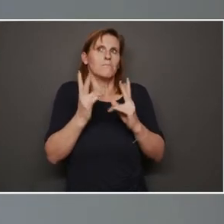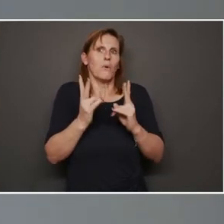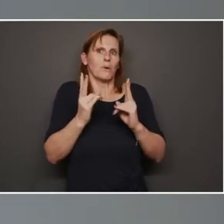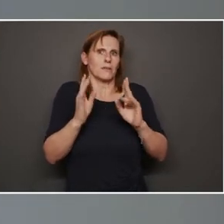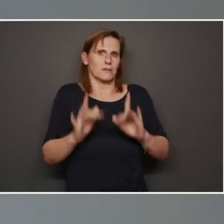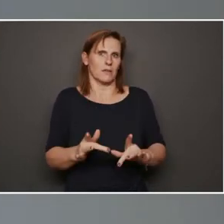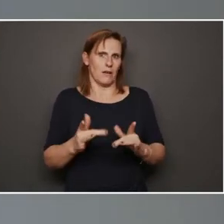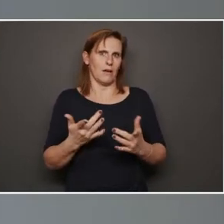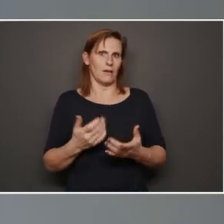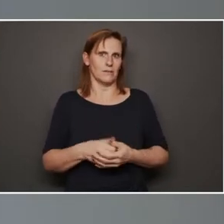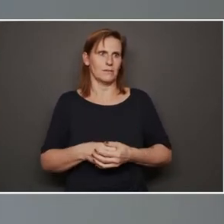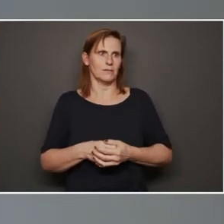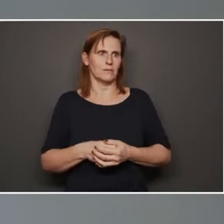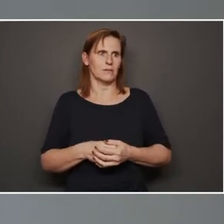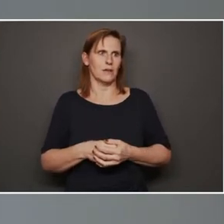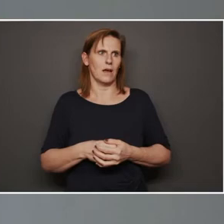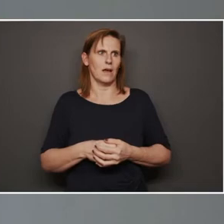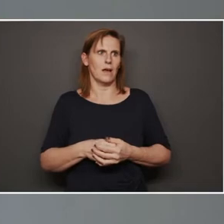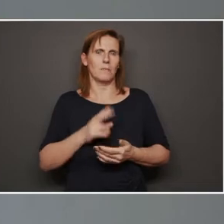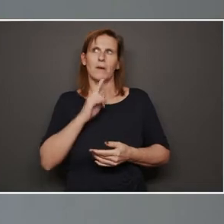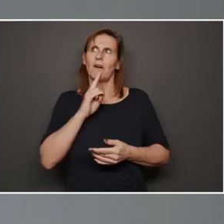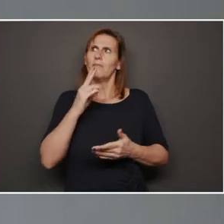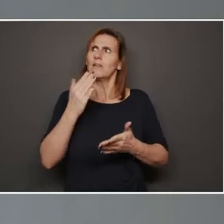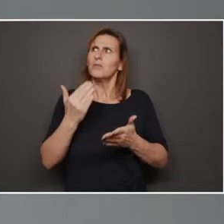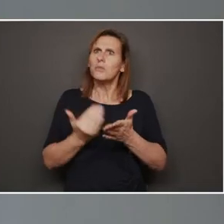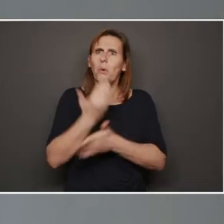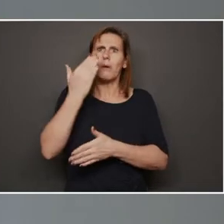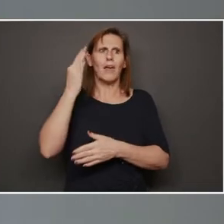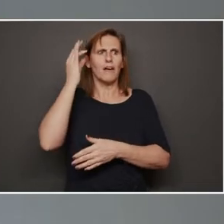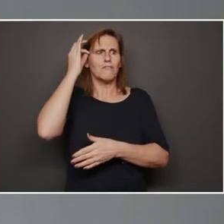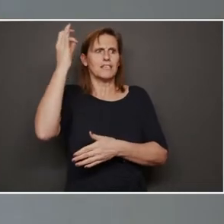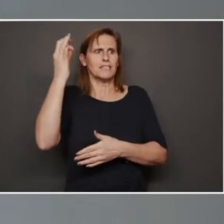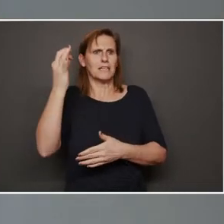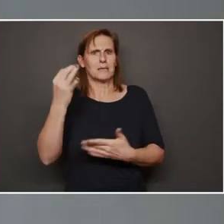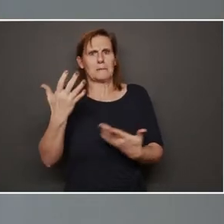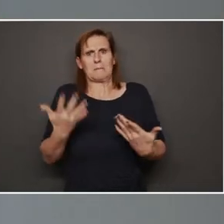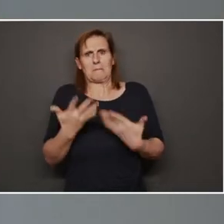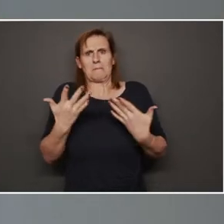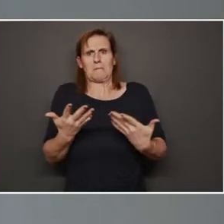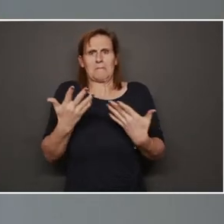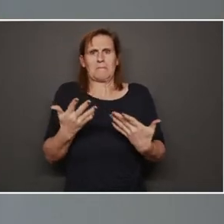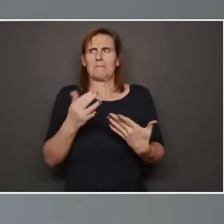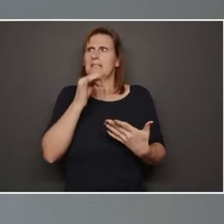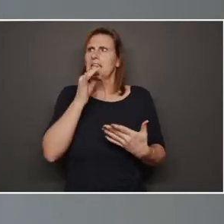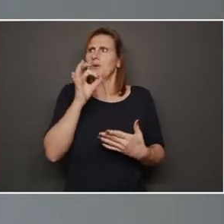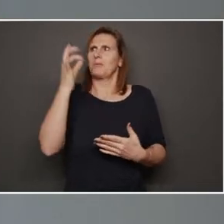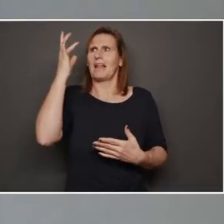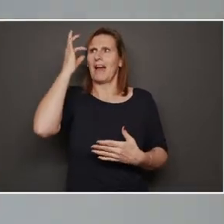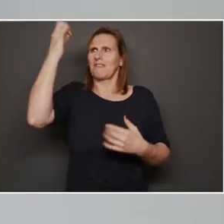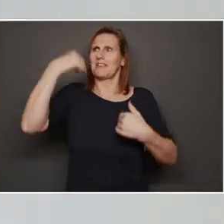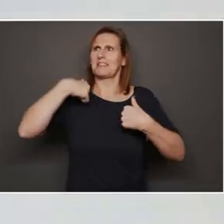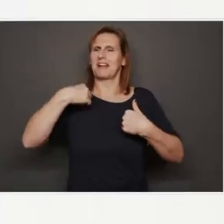Aber so wirklich was Neues erfinden, ich glaube, ich wäre kein guter Erfinder.